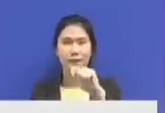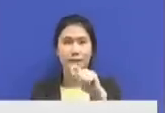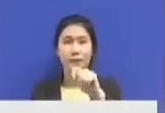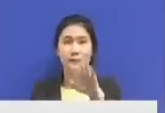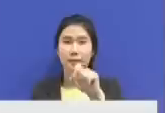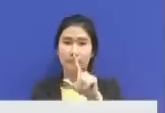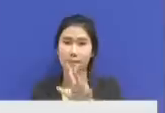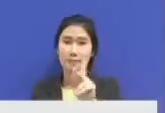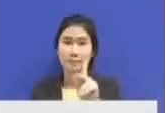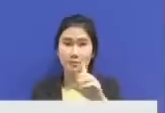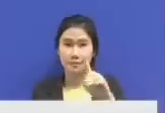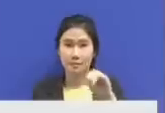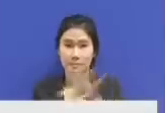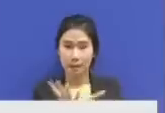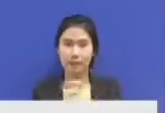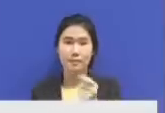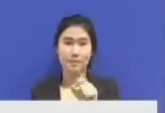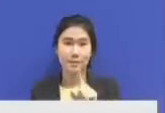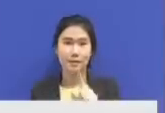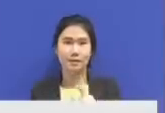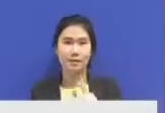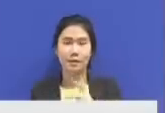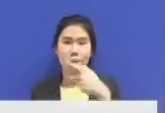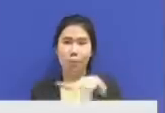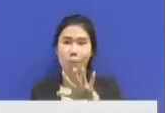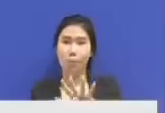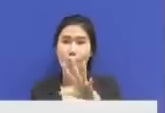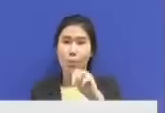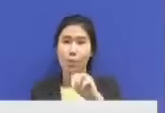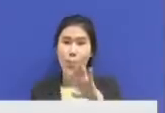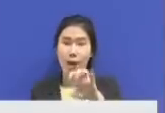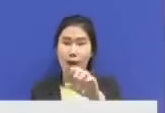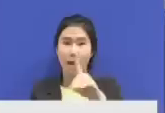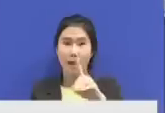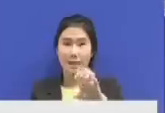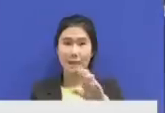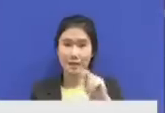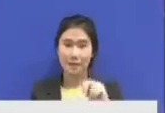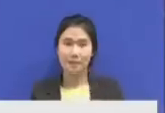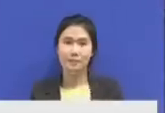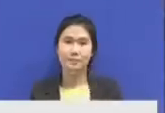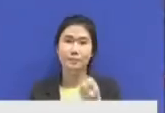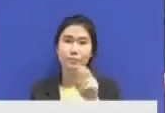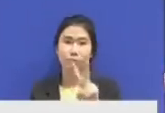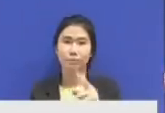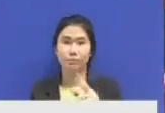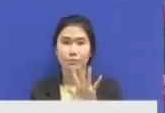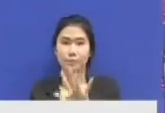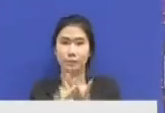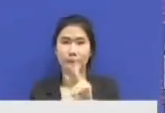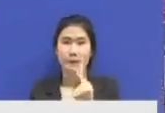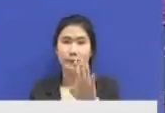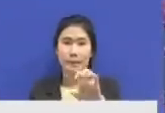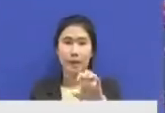นวราห11นายก oleicจันทร์ศรีชวาลา12นาเกี่ยว